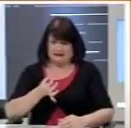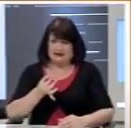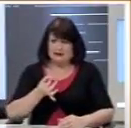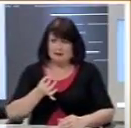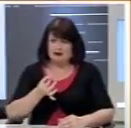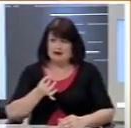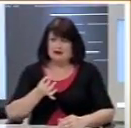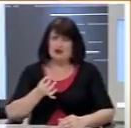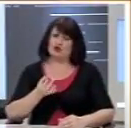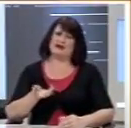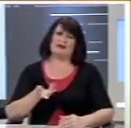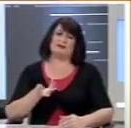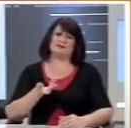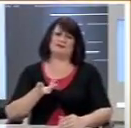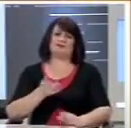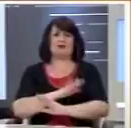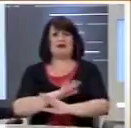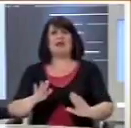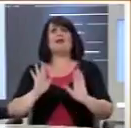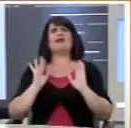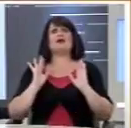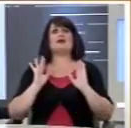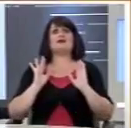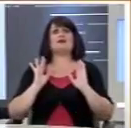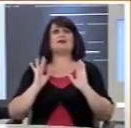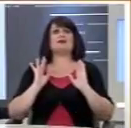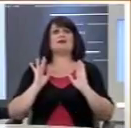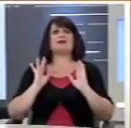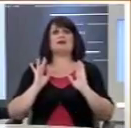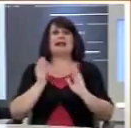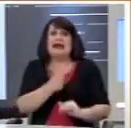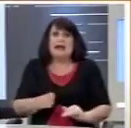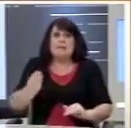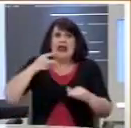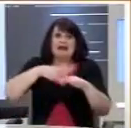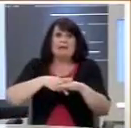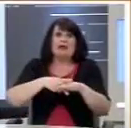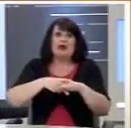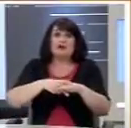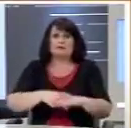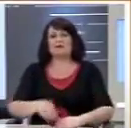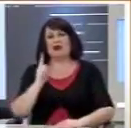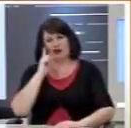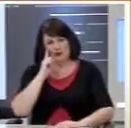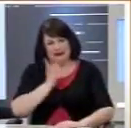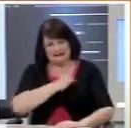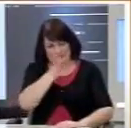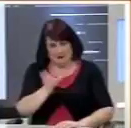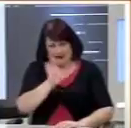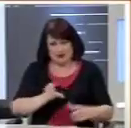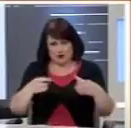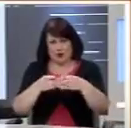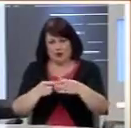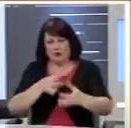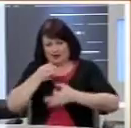θέλετε να ξεμπερδέψετε μια και καλά με το υπερταμείο. Γιατί αν νομίζετε ότι θα πάτε στο Eurogroup και θα τους